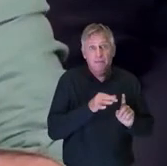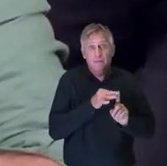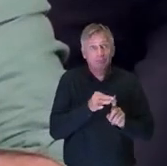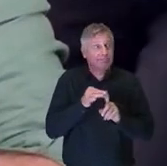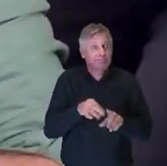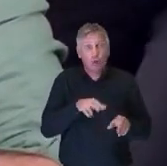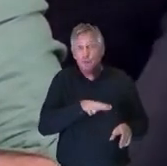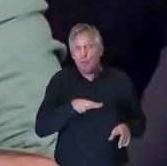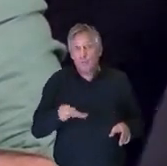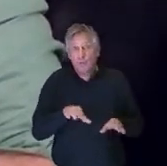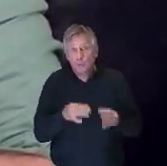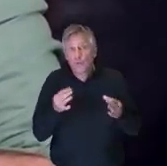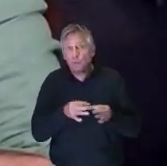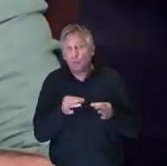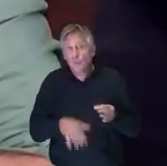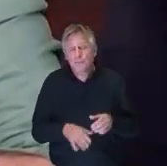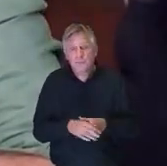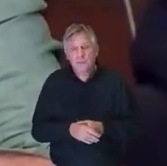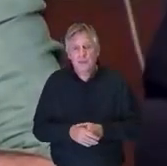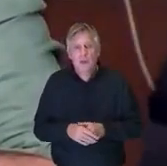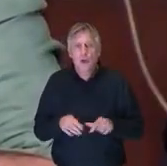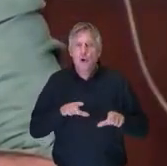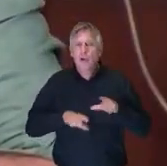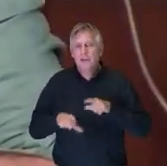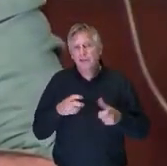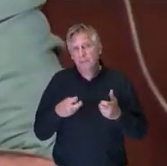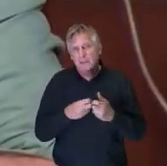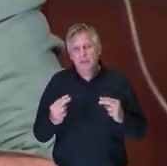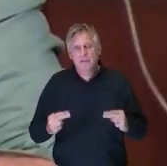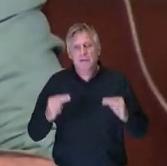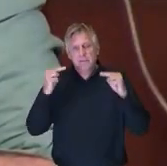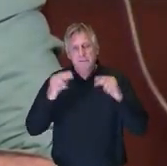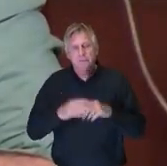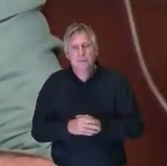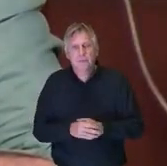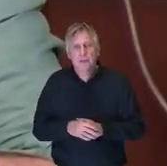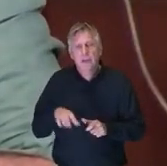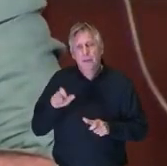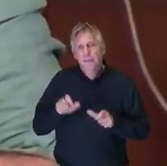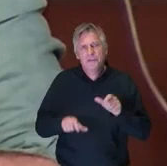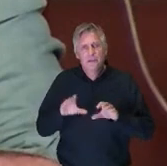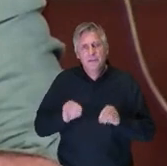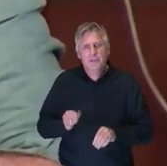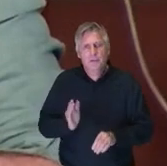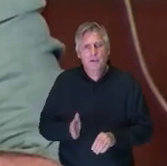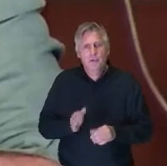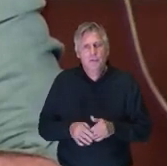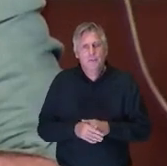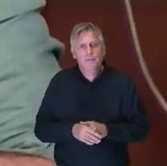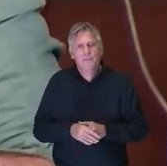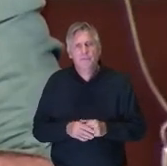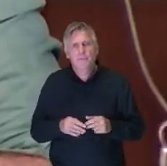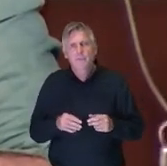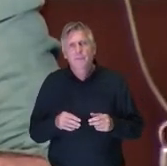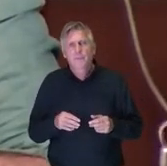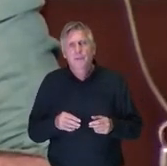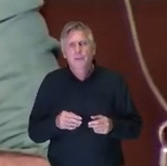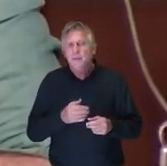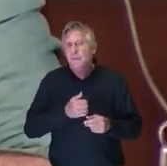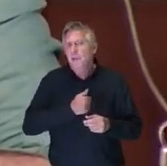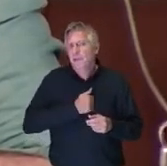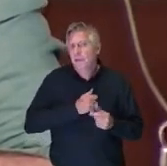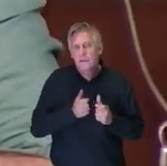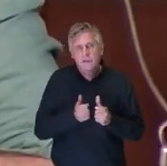marché locatif, il est particulièrement élevé, hein, vous le savez également. Beaucoup de Bordelaises et de Bordelais sont exclus du parc privé. Je